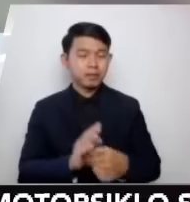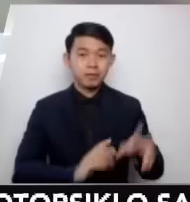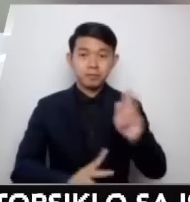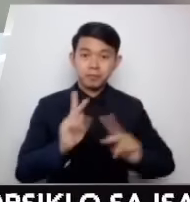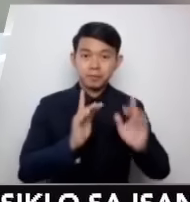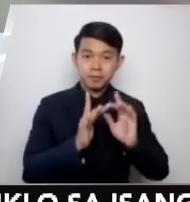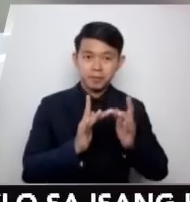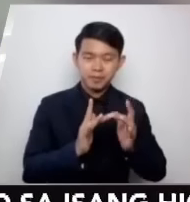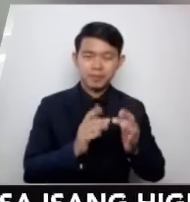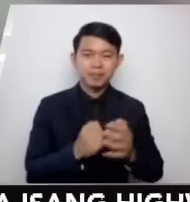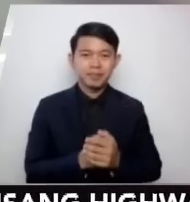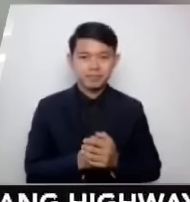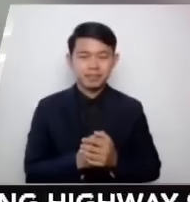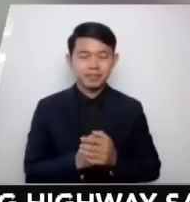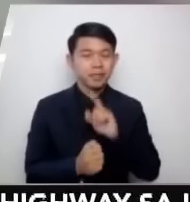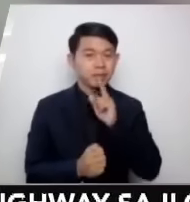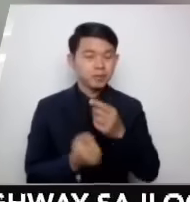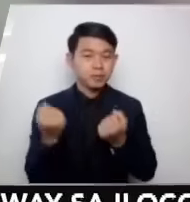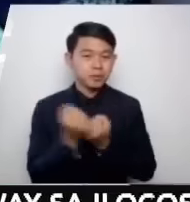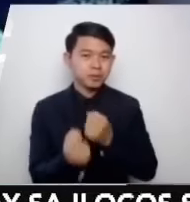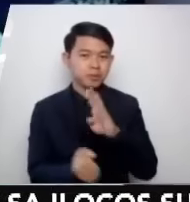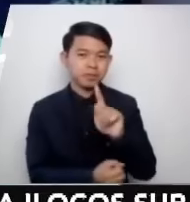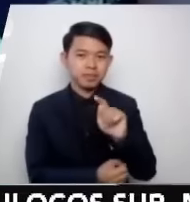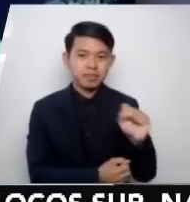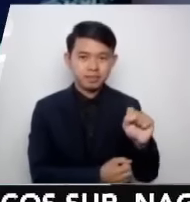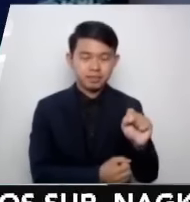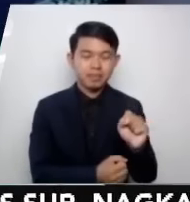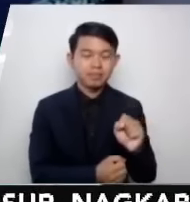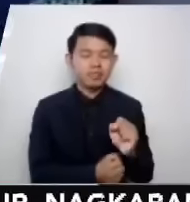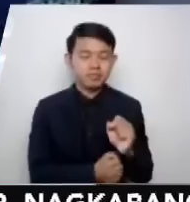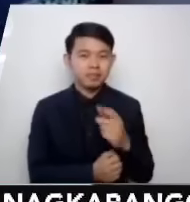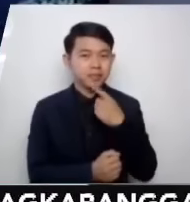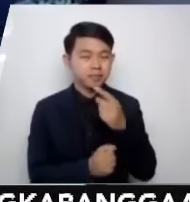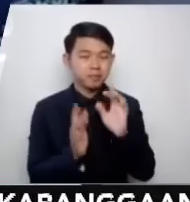army na mapa sana all.